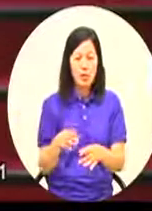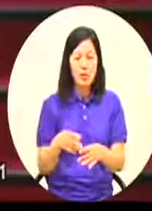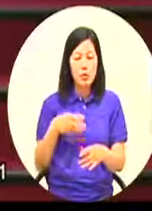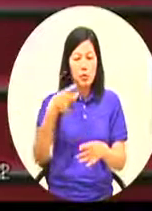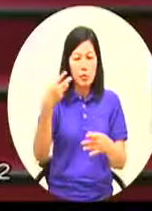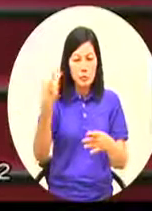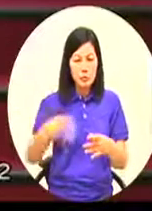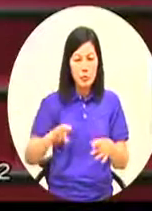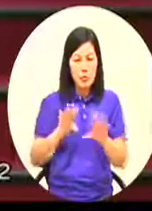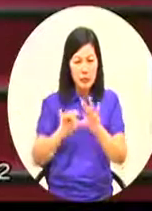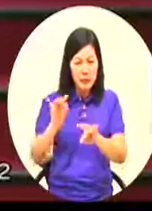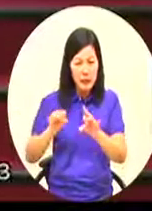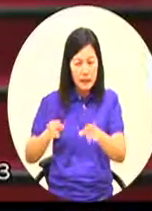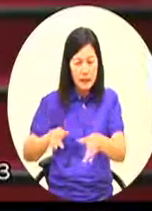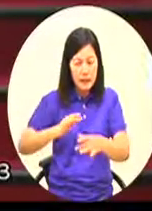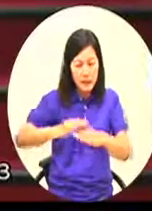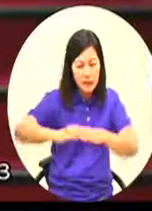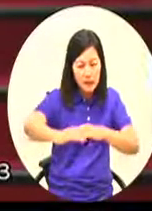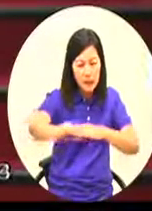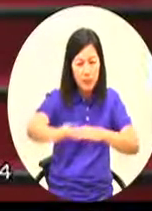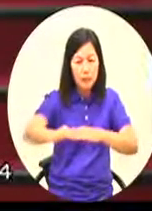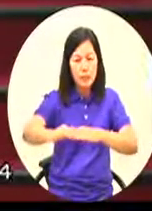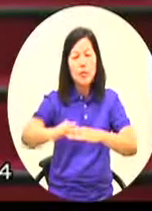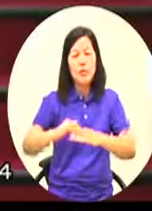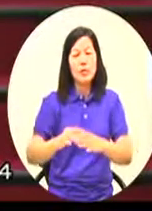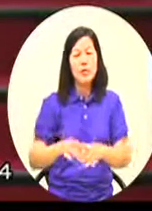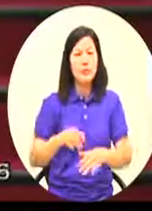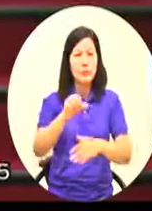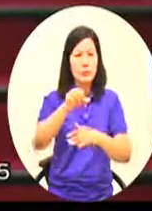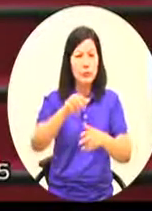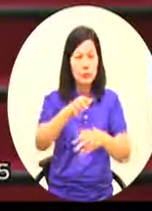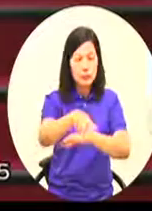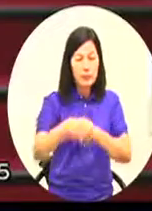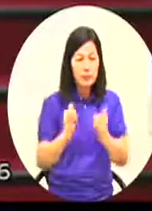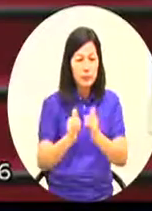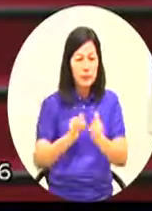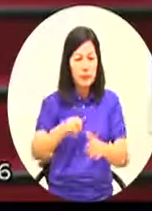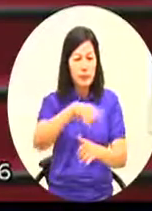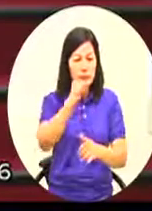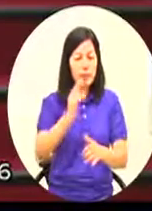面，让我们的农民非常的顺畅来做